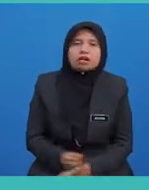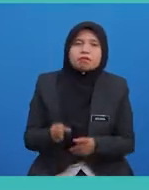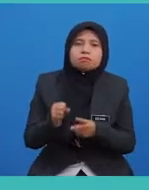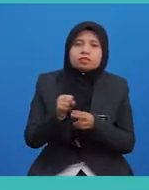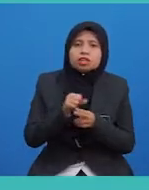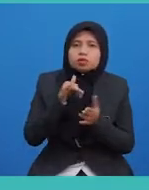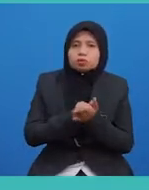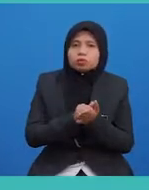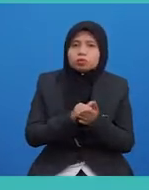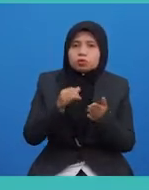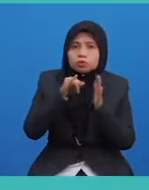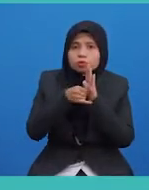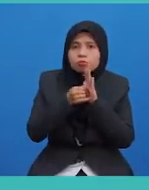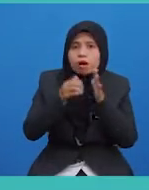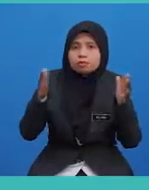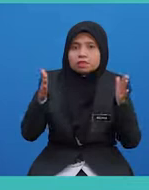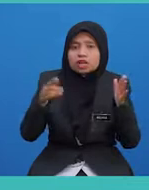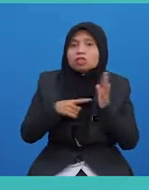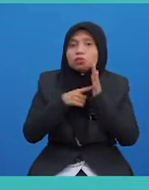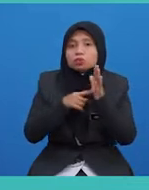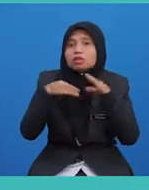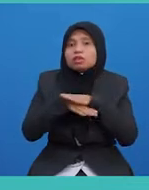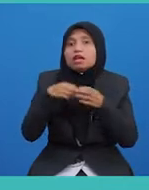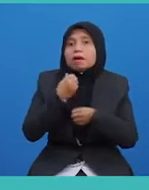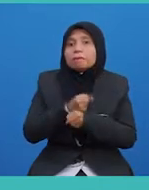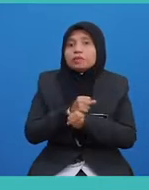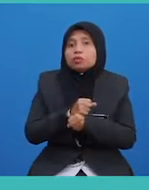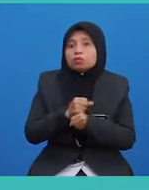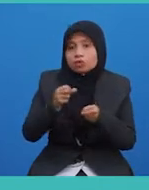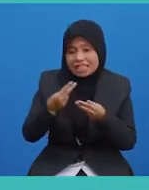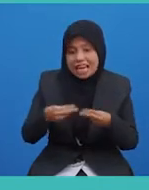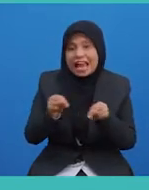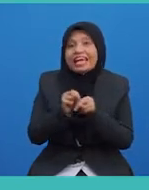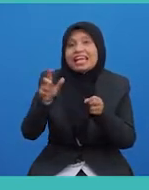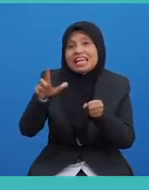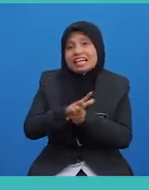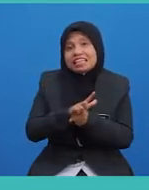Sementara jumlah besar nilai dipaparkan dalam bentuk nilai mutlak.